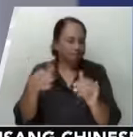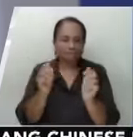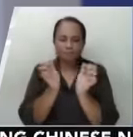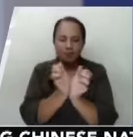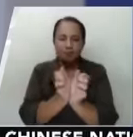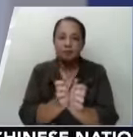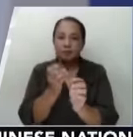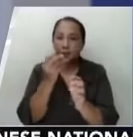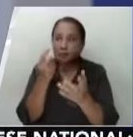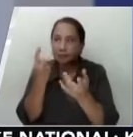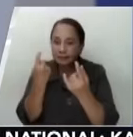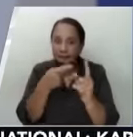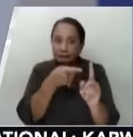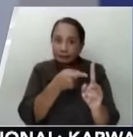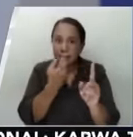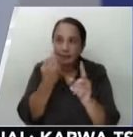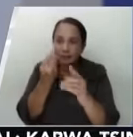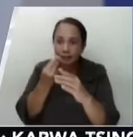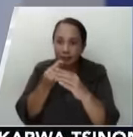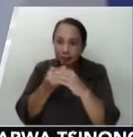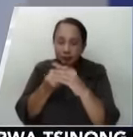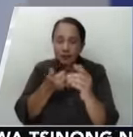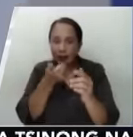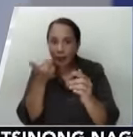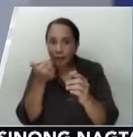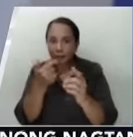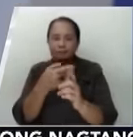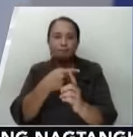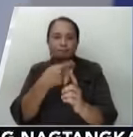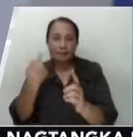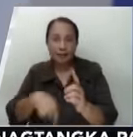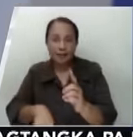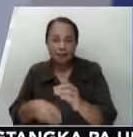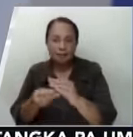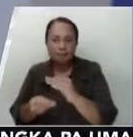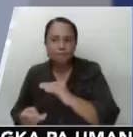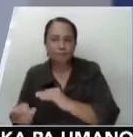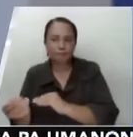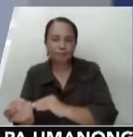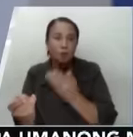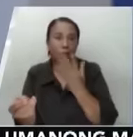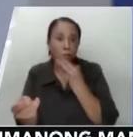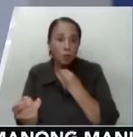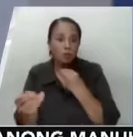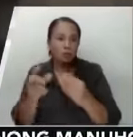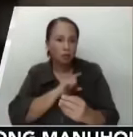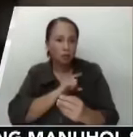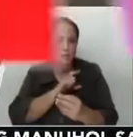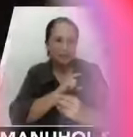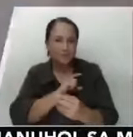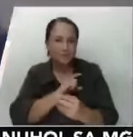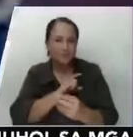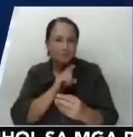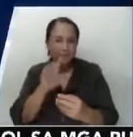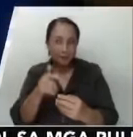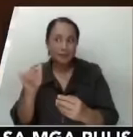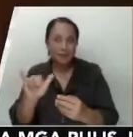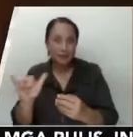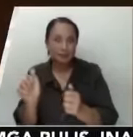pulis ng kapwa niya Chinese kaya dinakip din ito. Nakatutok si John Consulta, exclusive.